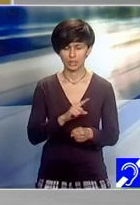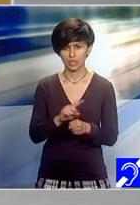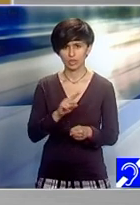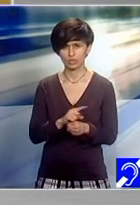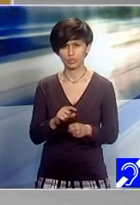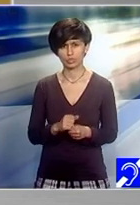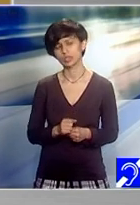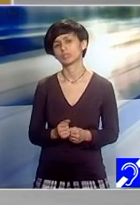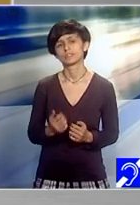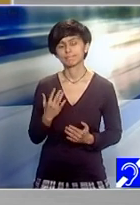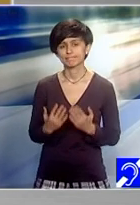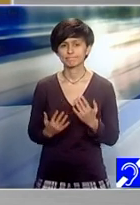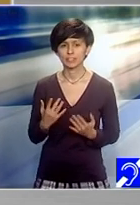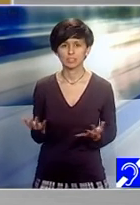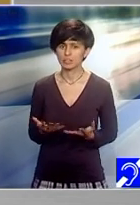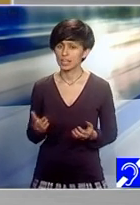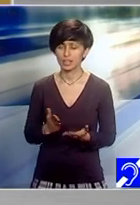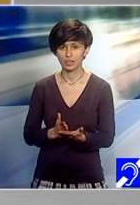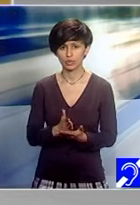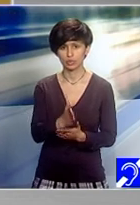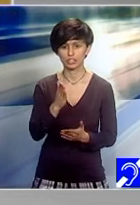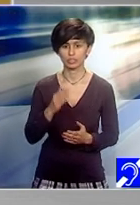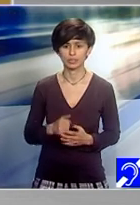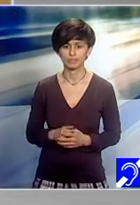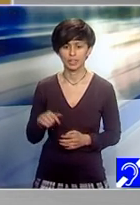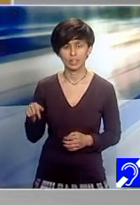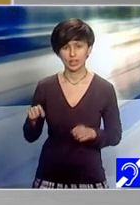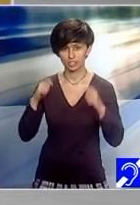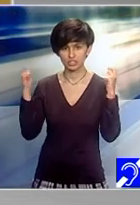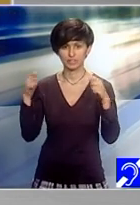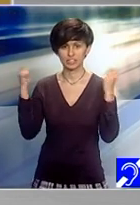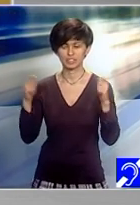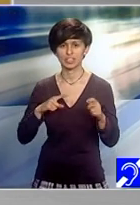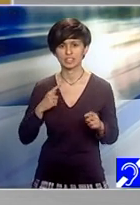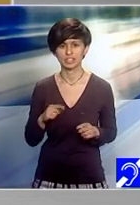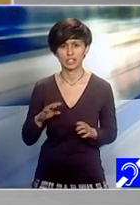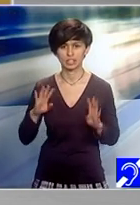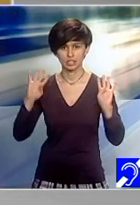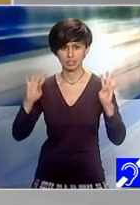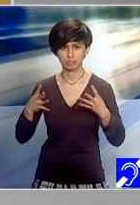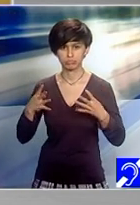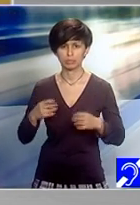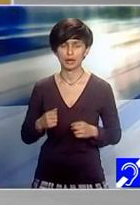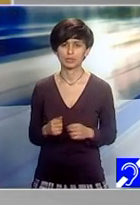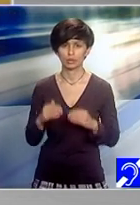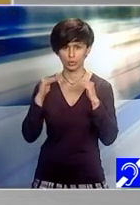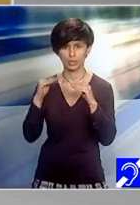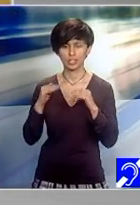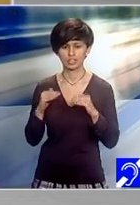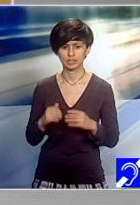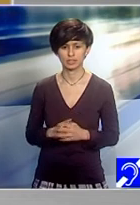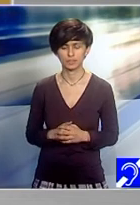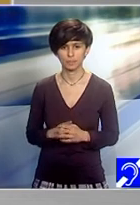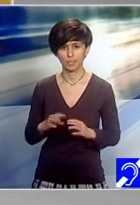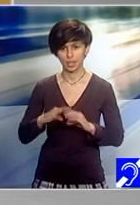se perpetuează, adică acest festival este la noua ediție. România, după părerea mea, duce lipsă de proiecte